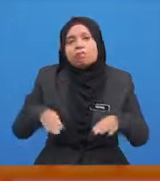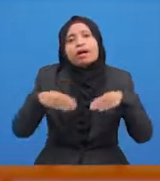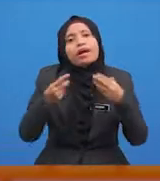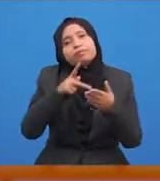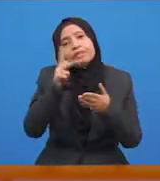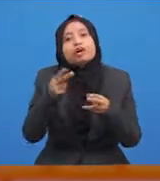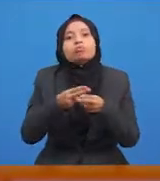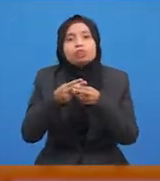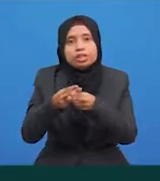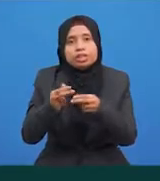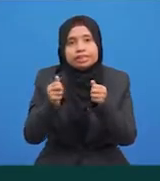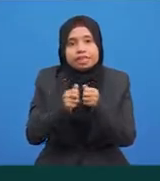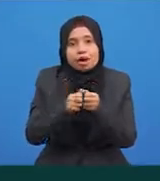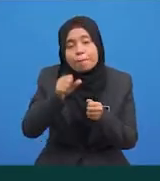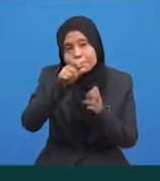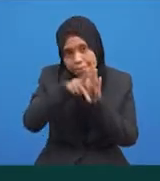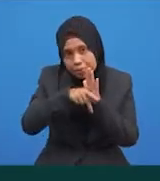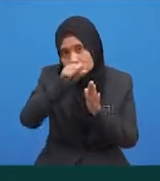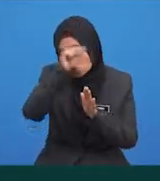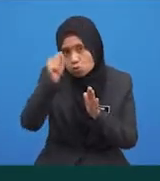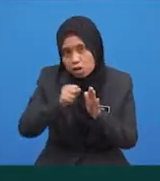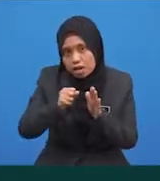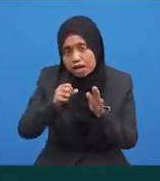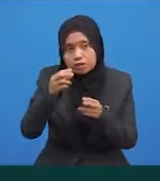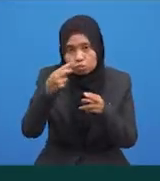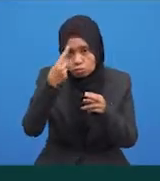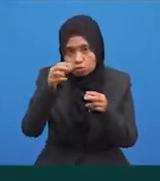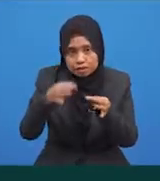Bagaimanakah pula dengan persoalan bagi cerpen ini?